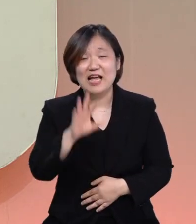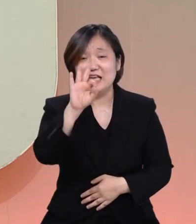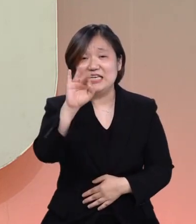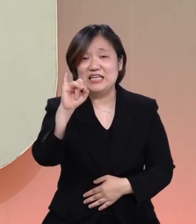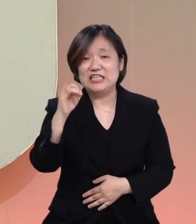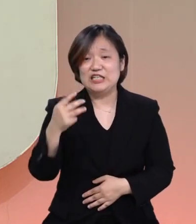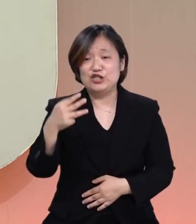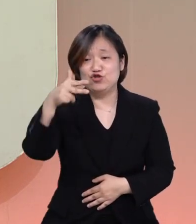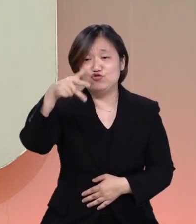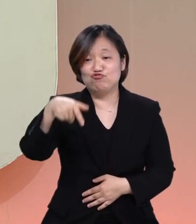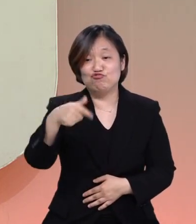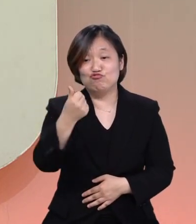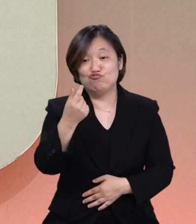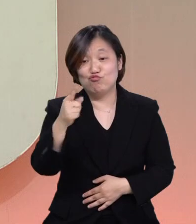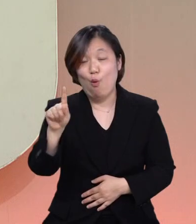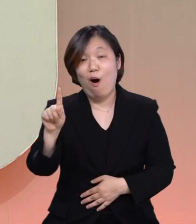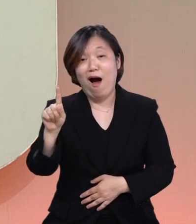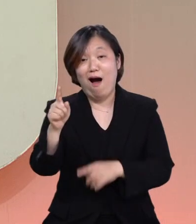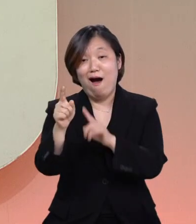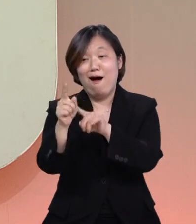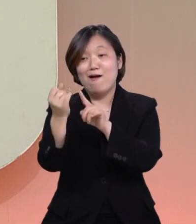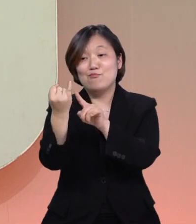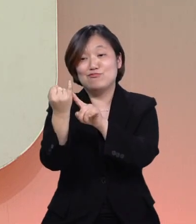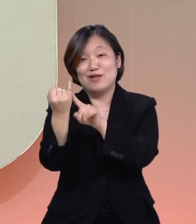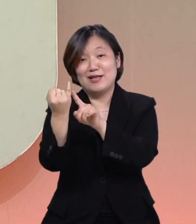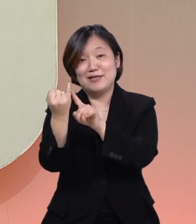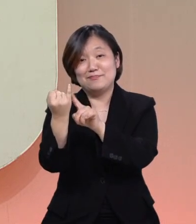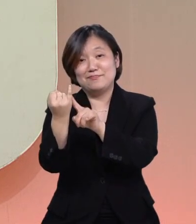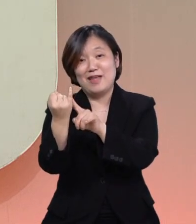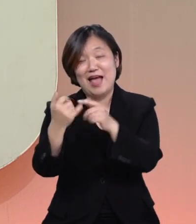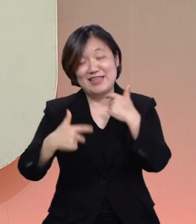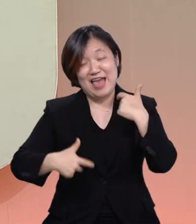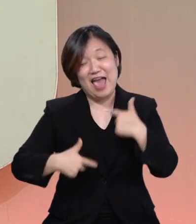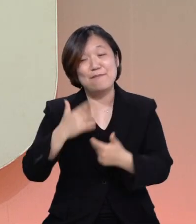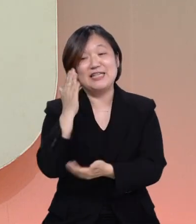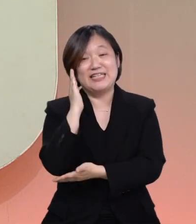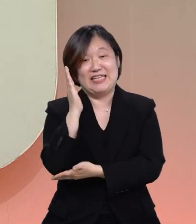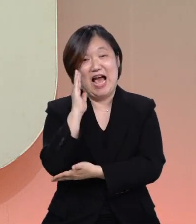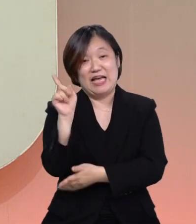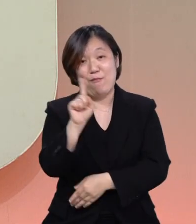1주와라는 불자님이 이제 재미난 얘기를 해 주셨는데 그분이